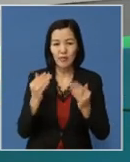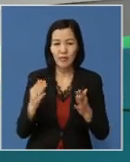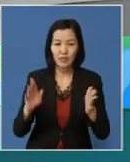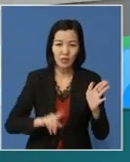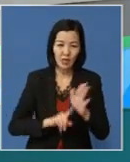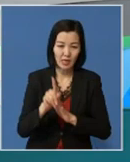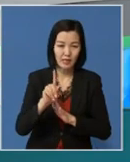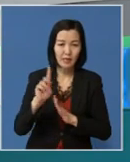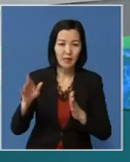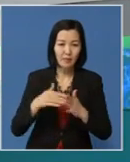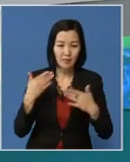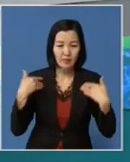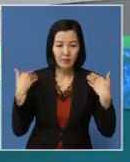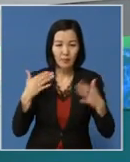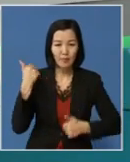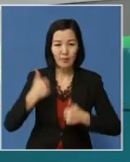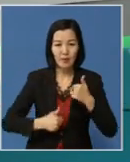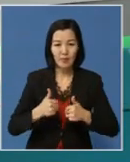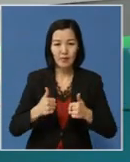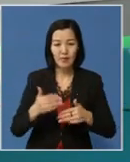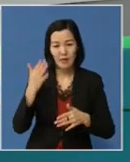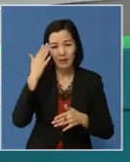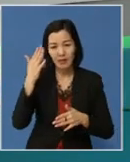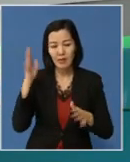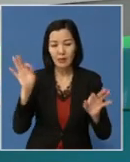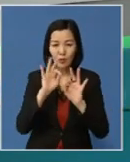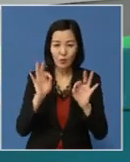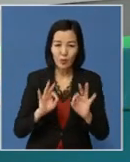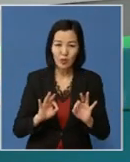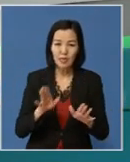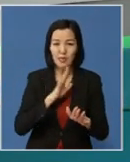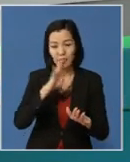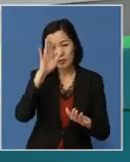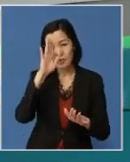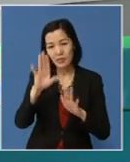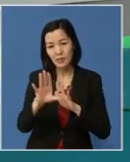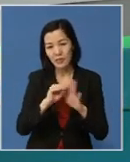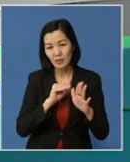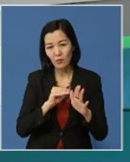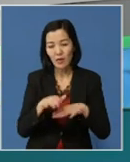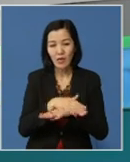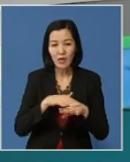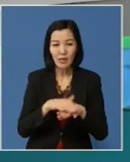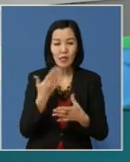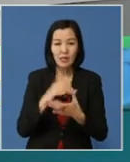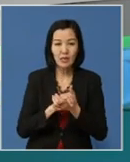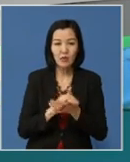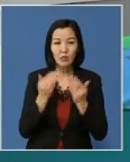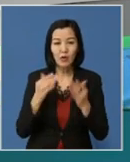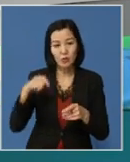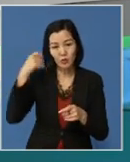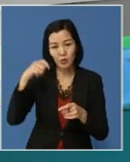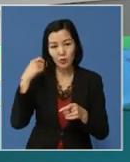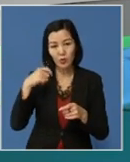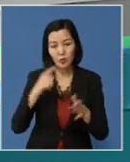арналған телевизиялық ән байқауының көздегені талантты, өнерлі өрендерді іздеп табу, оларды халыққа таныту. Қазір хабардың түсірілім